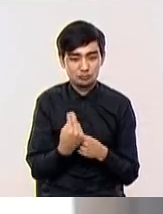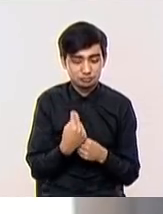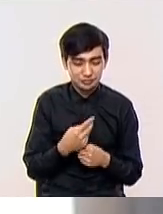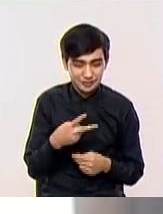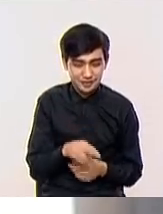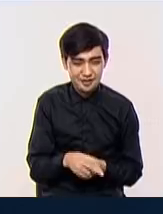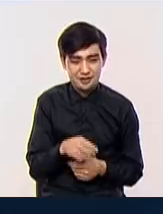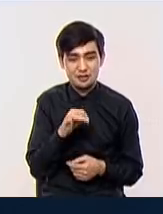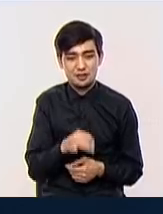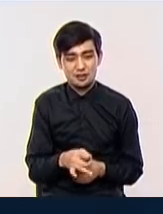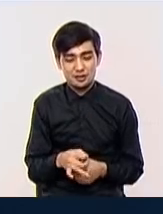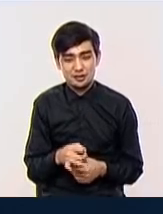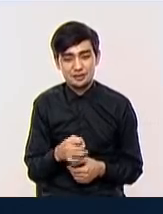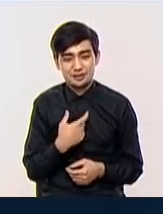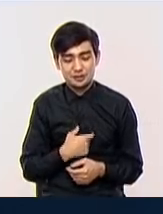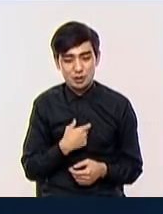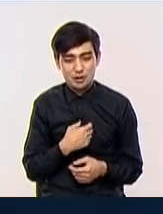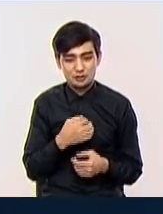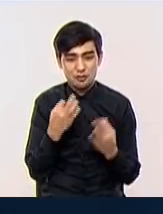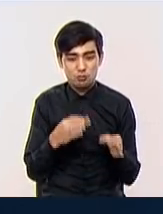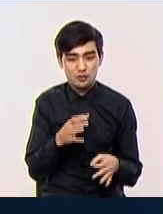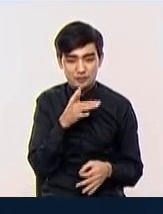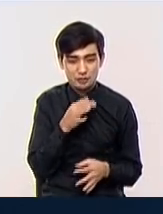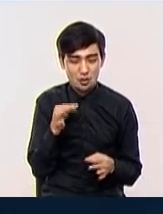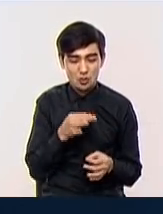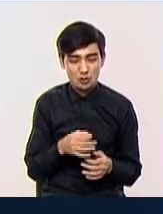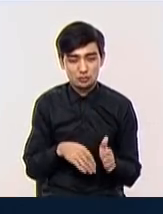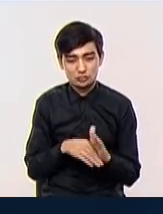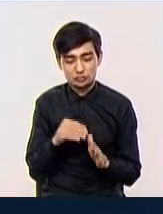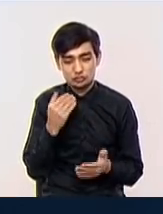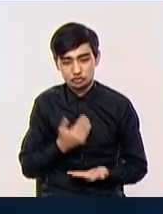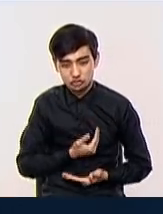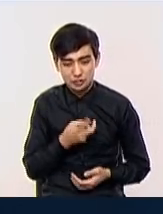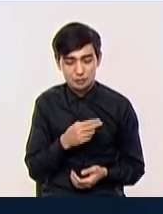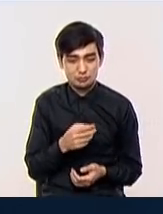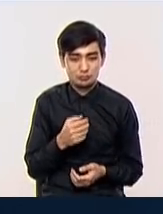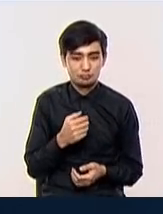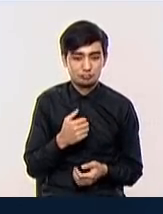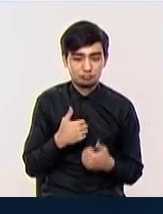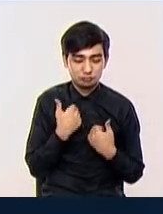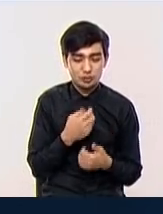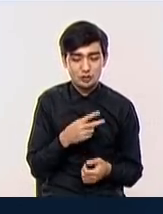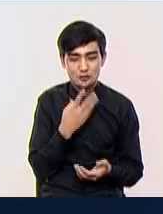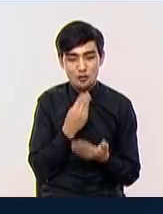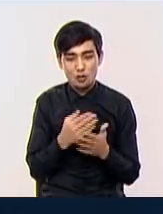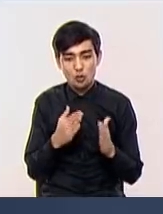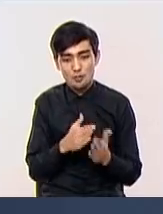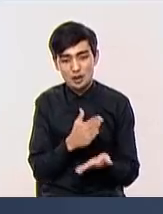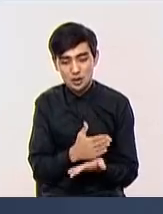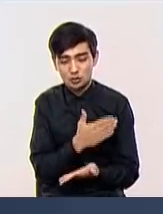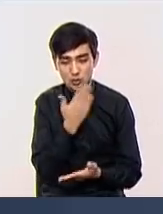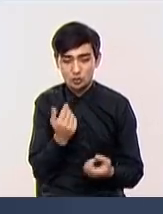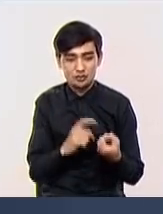сақтауға, өзінің бос уақытын жақсы өткізуге, өзінің баспанасының